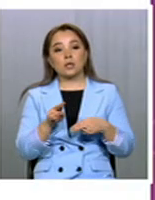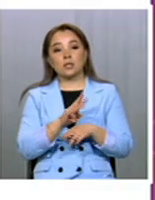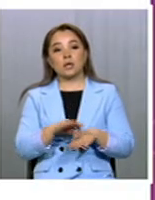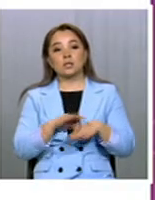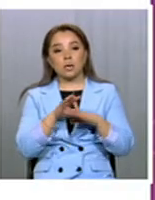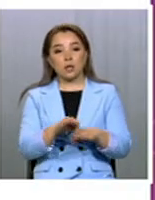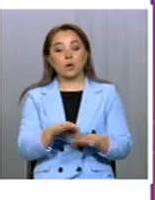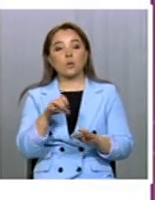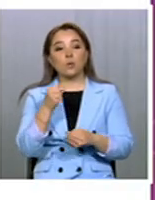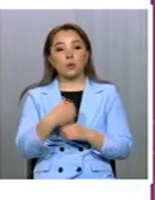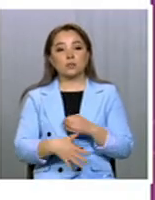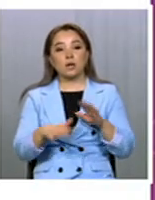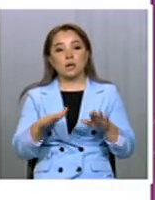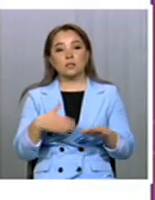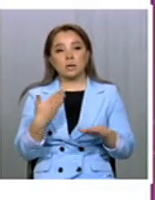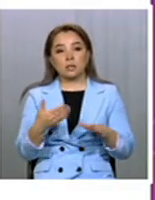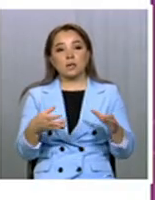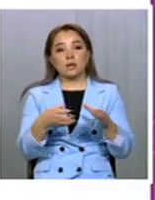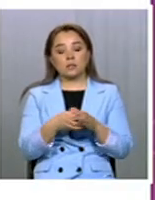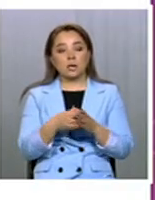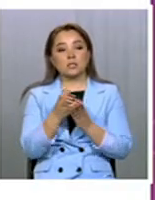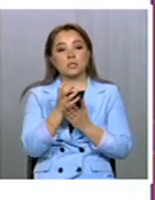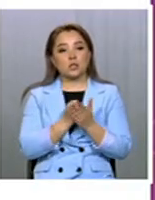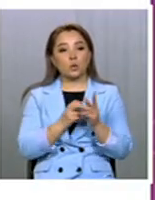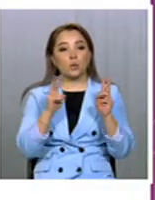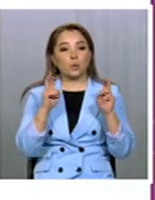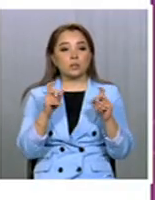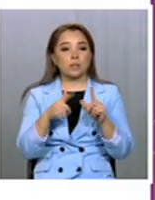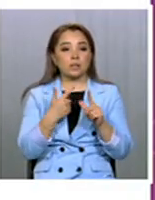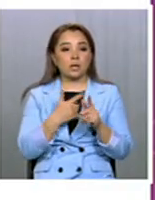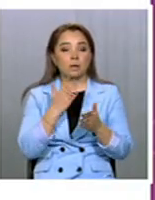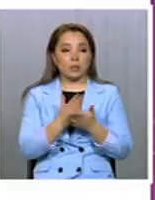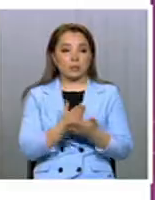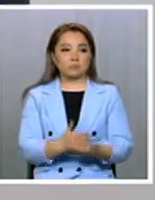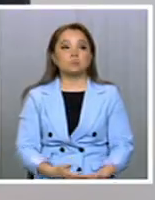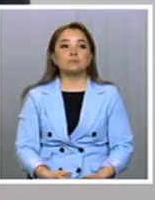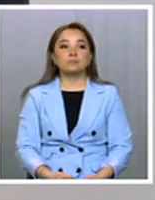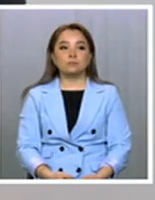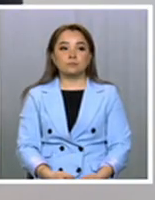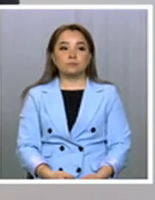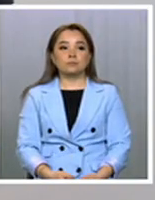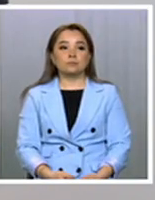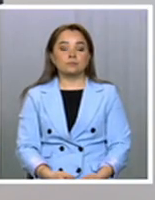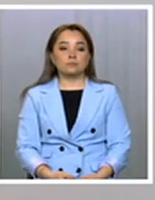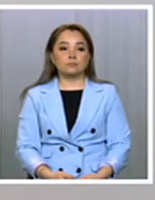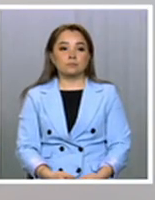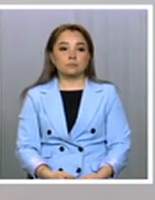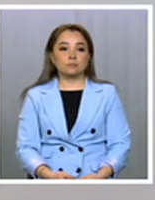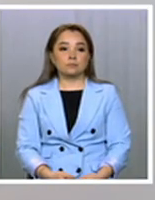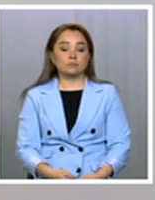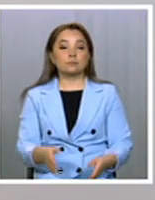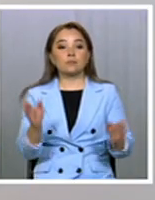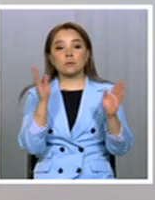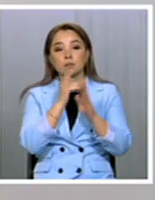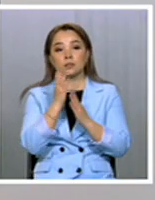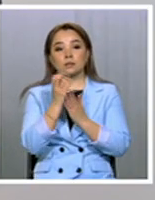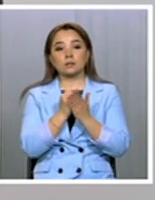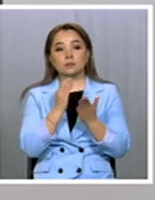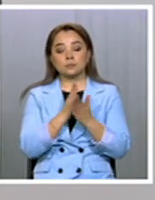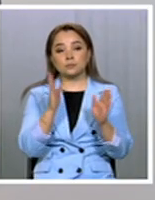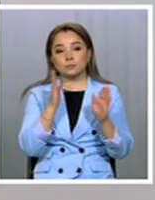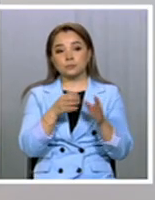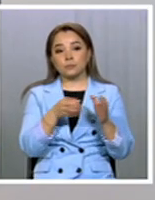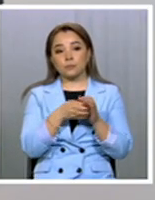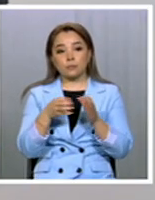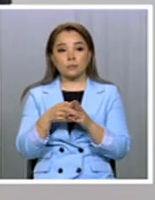оған рекреациялық ресурстар жатады. Ал енді балалар табиғат ресурстарын экологиялық жіктелуіне